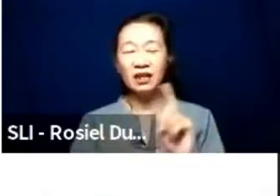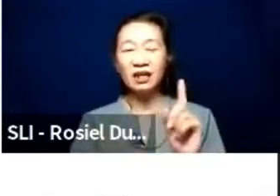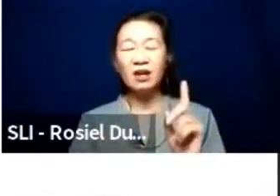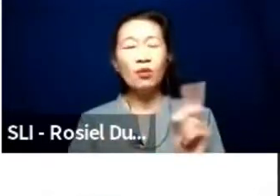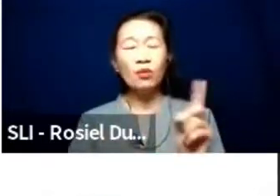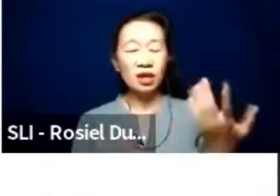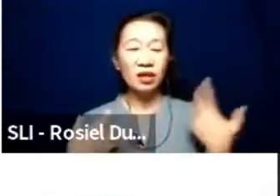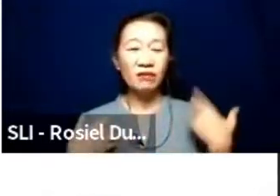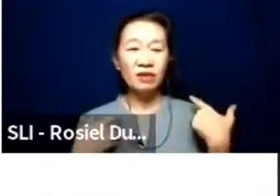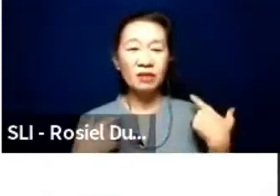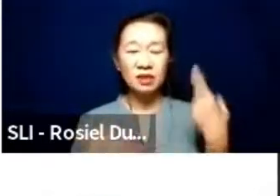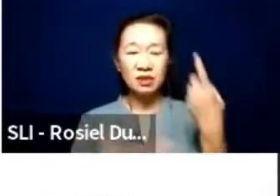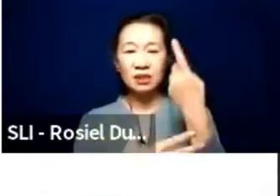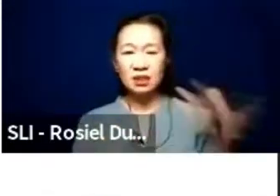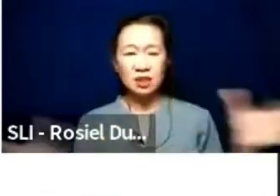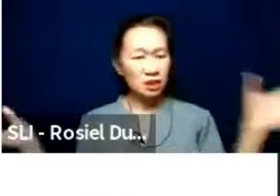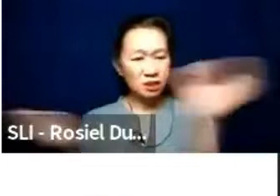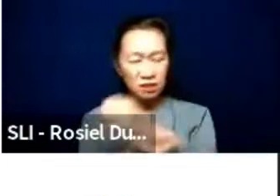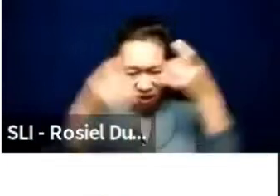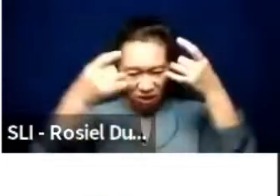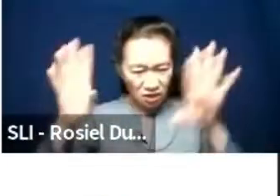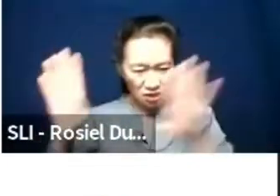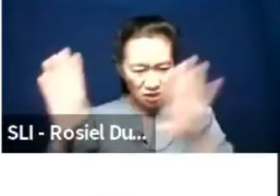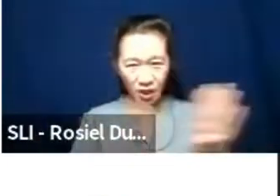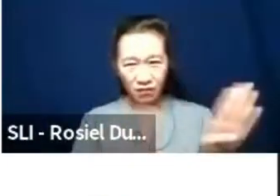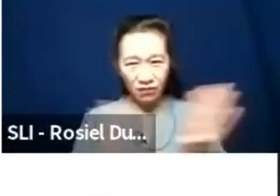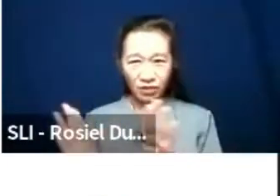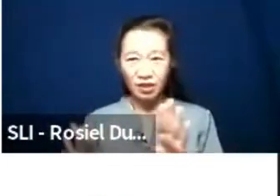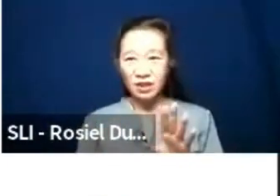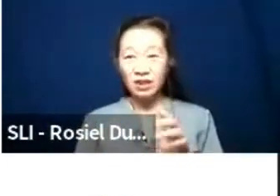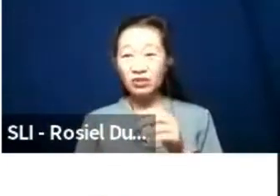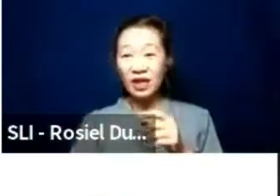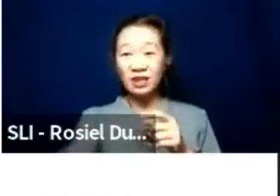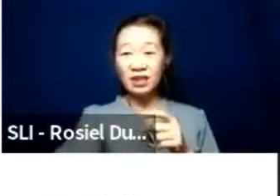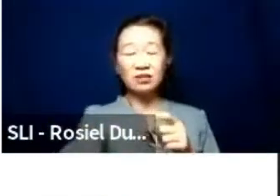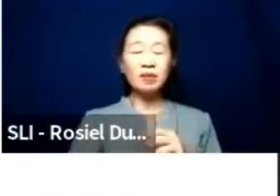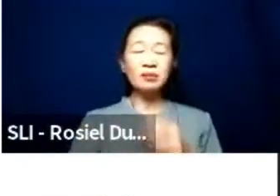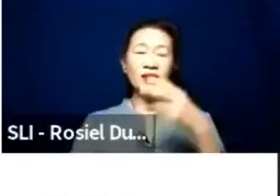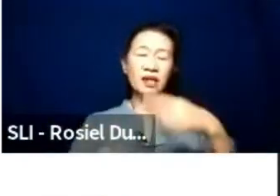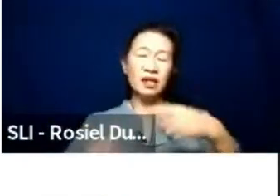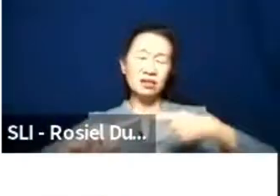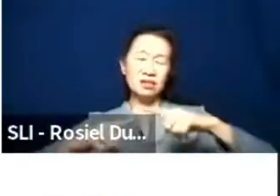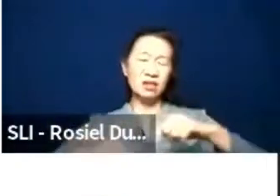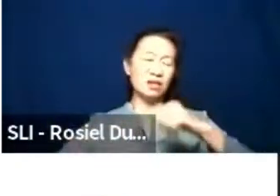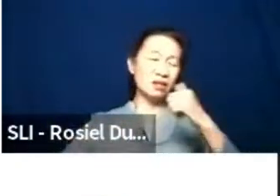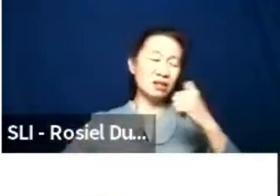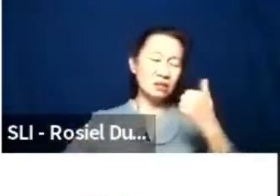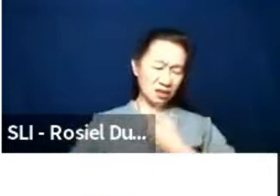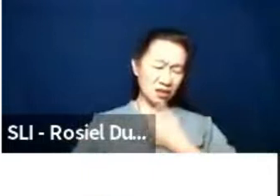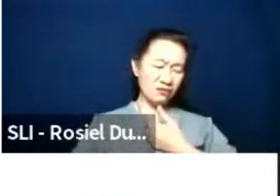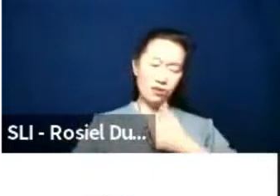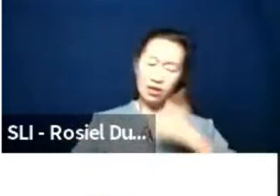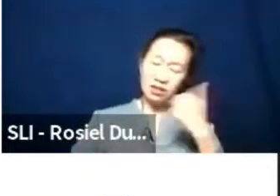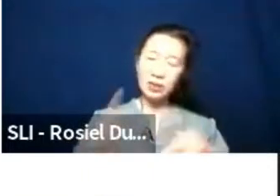mga disruptive or dangerous na behaviors na makakasakit sa sarili niya at sa ibang tao? Kasi definitely,